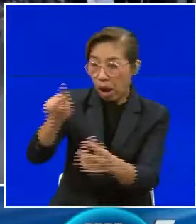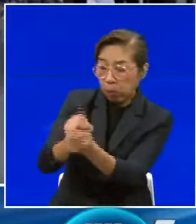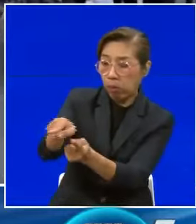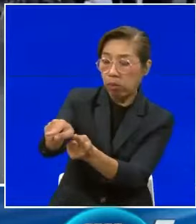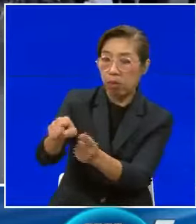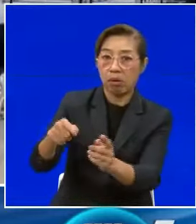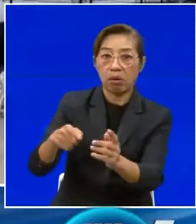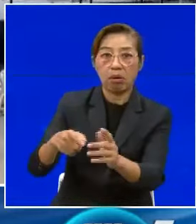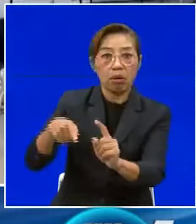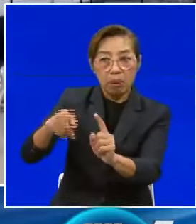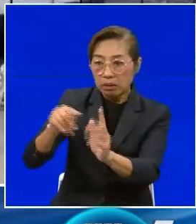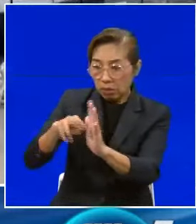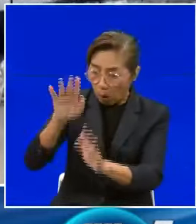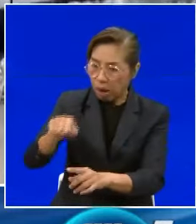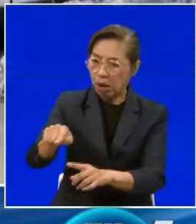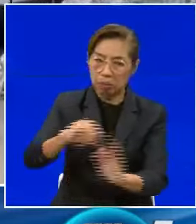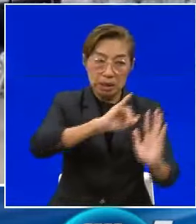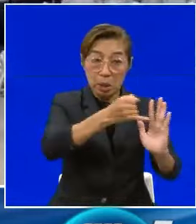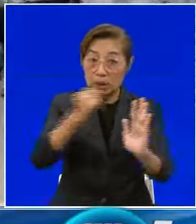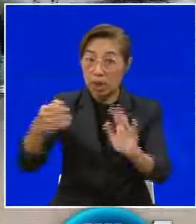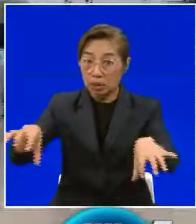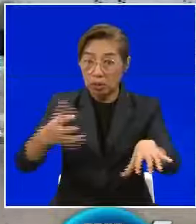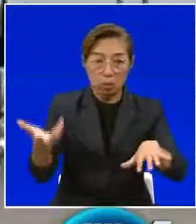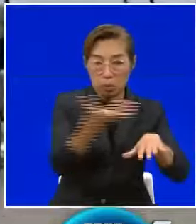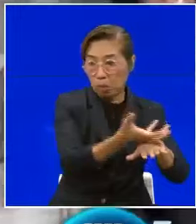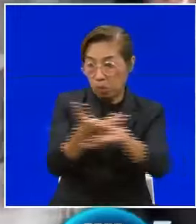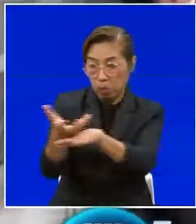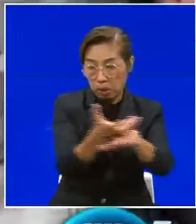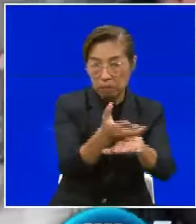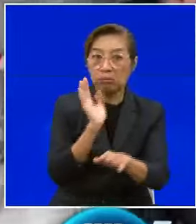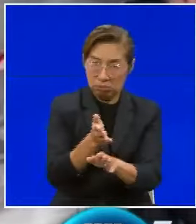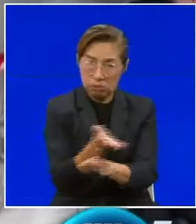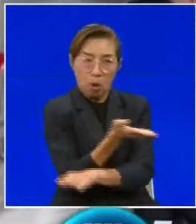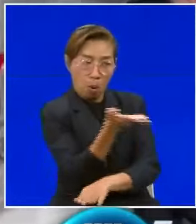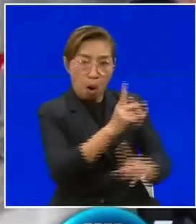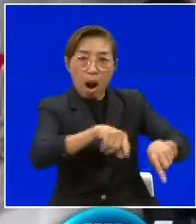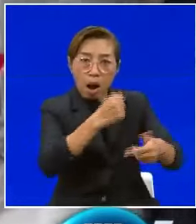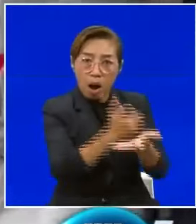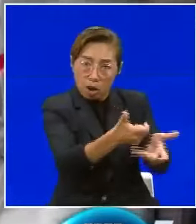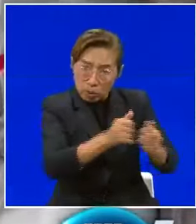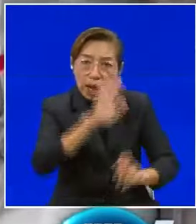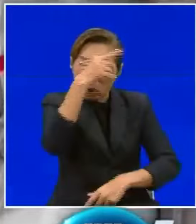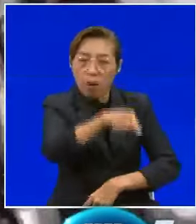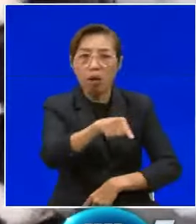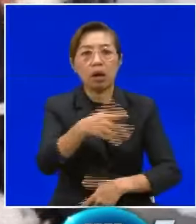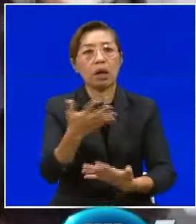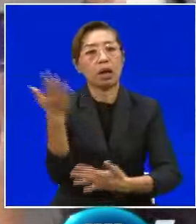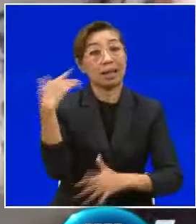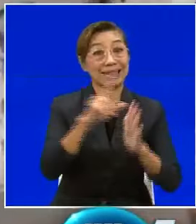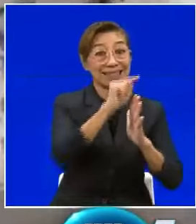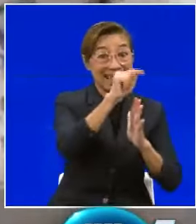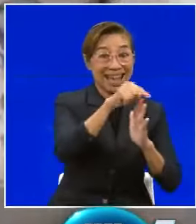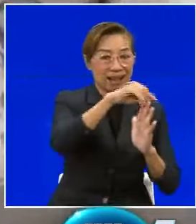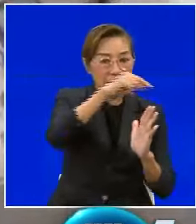เนี่ยมันต้องขอแล้วทำกันได้อย่างไรเนี่ยนะอันนี้ไปที่ชลบุรีอีกแล้วท่านผู้ชมครับจากตากไปสมุทรสาครมาโ